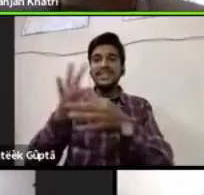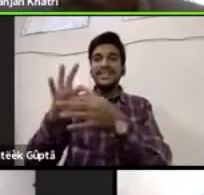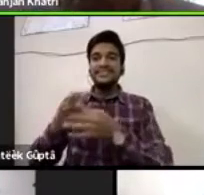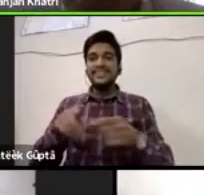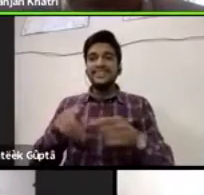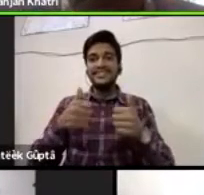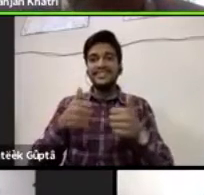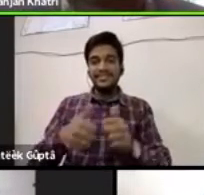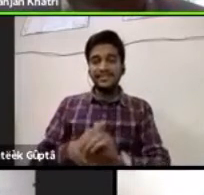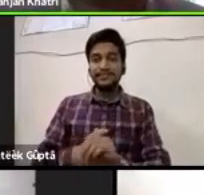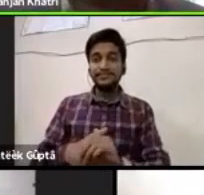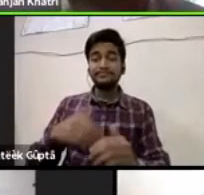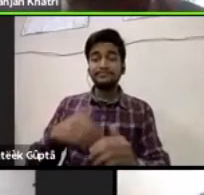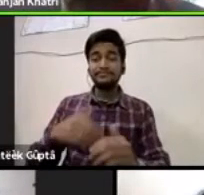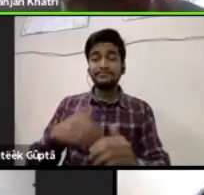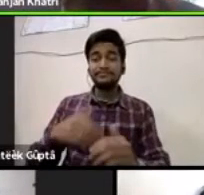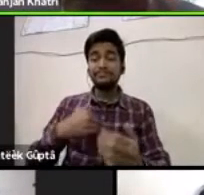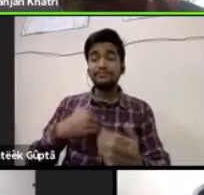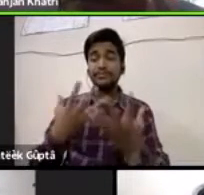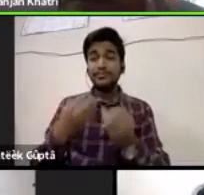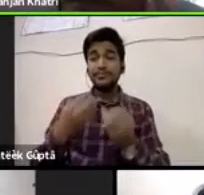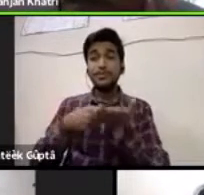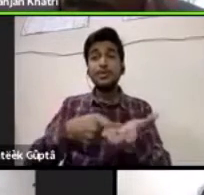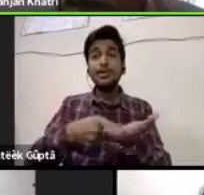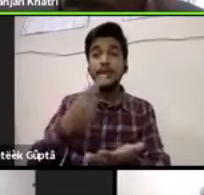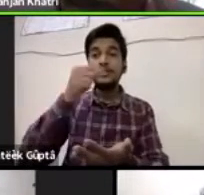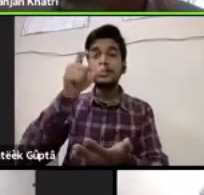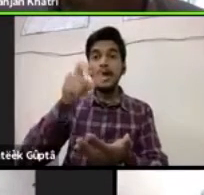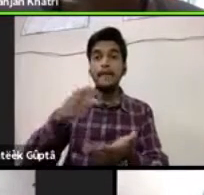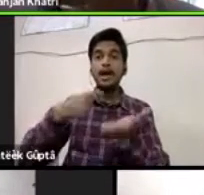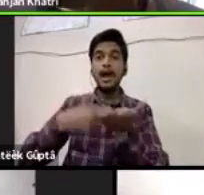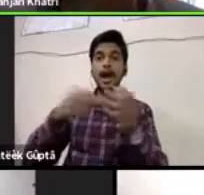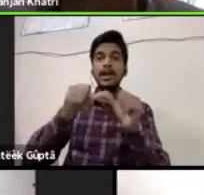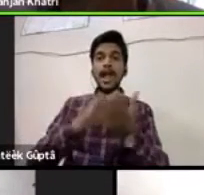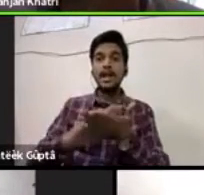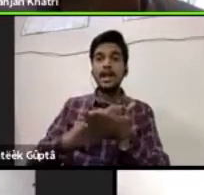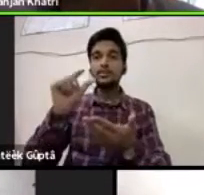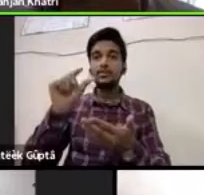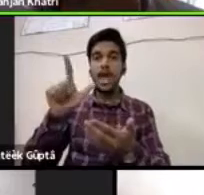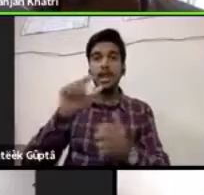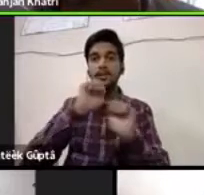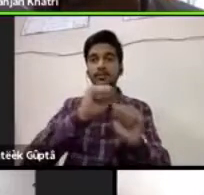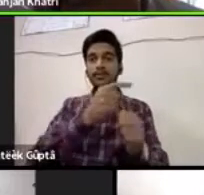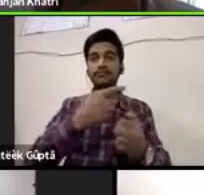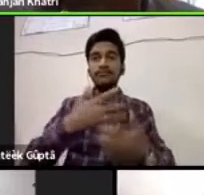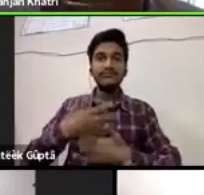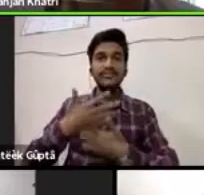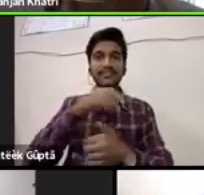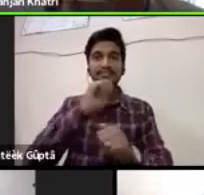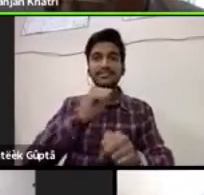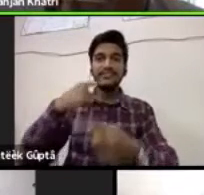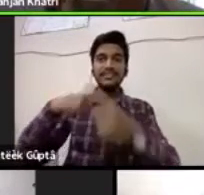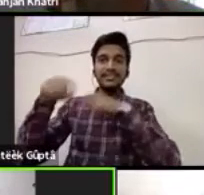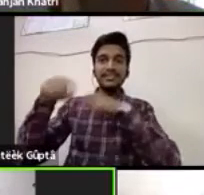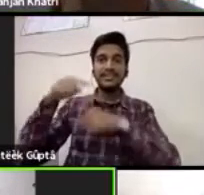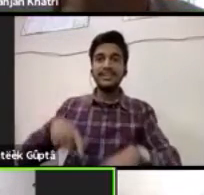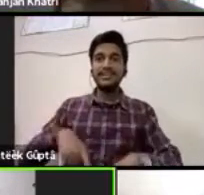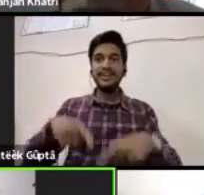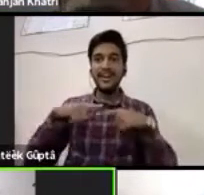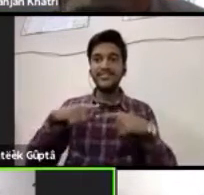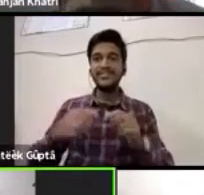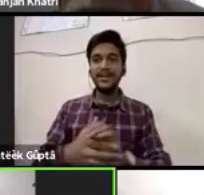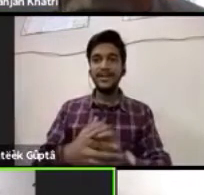करूंगा राहुल को अपनी कहानी शेयर करने के लिए. Can the host mute